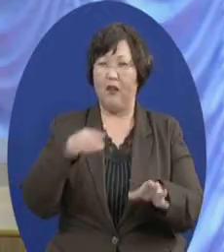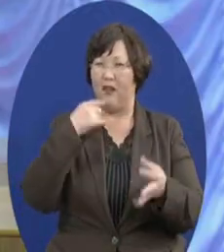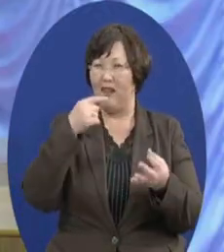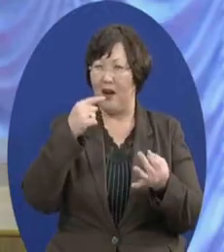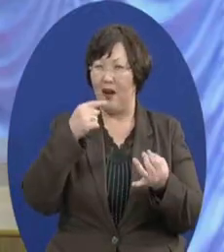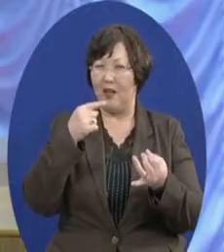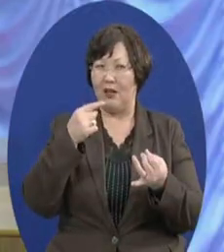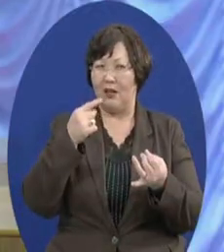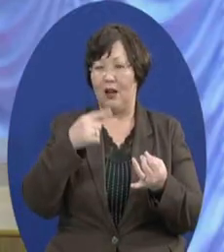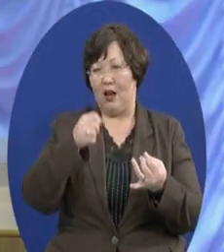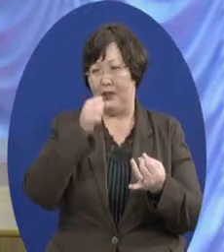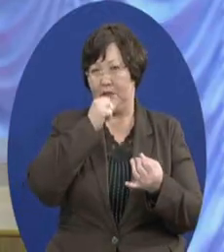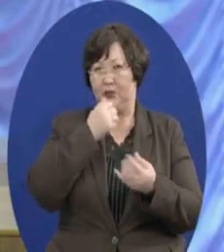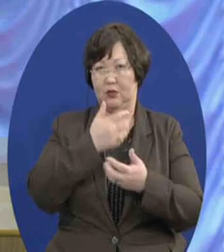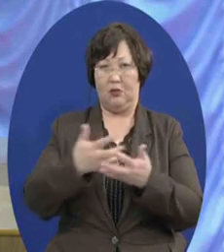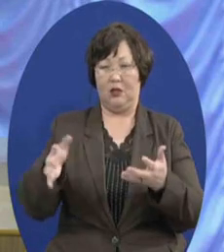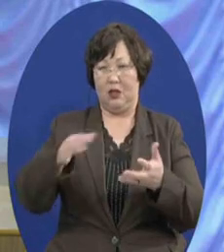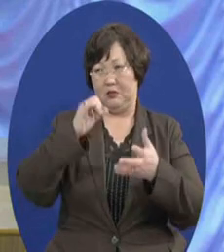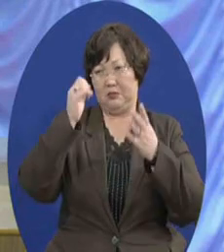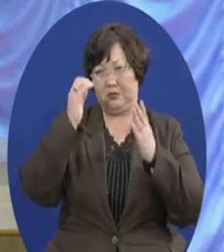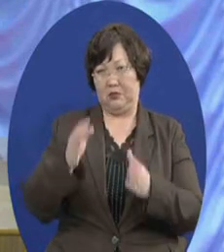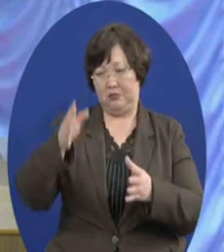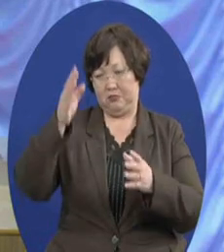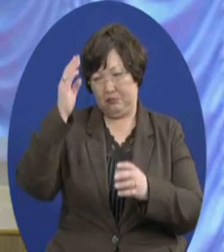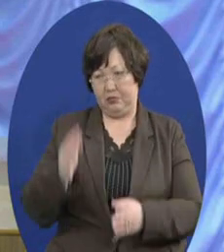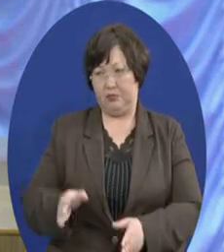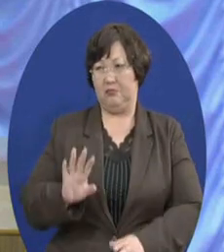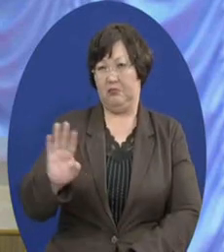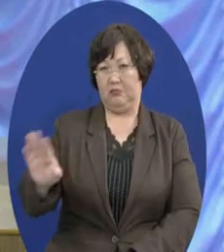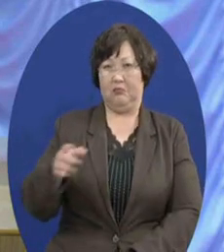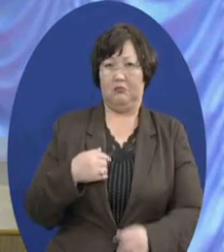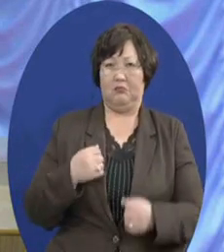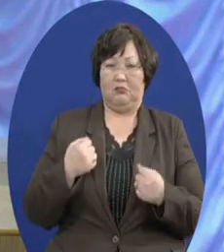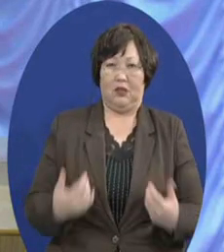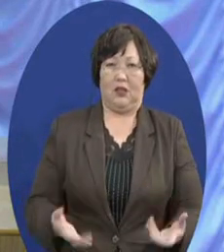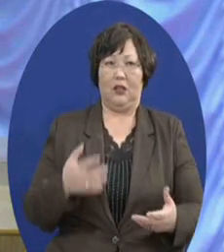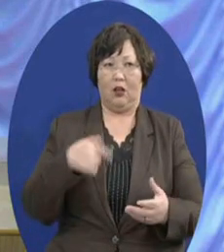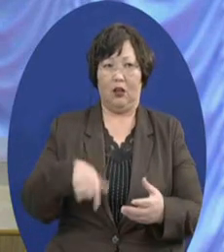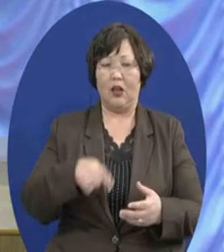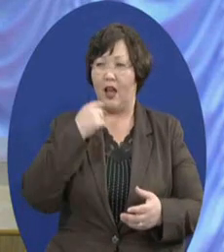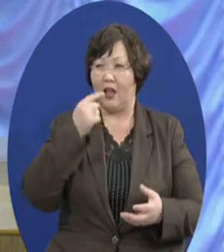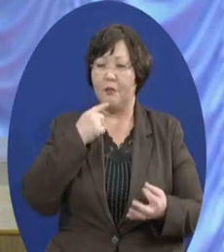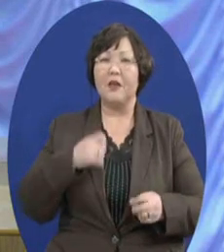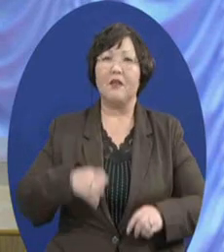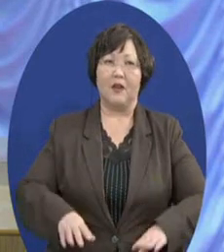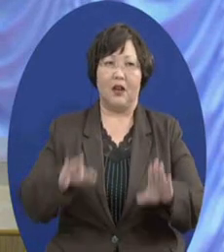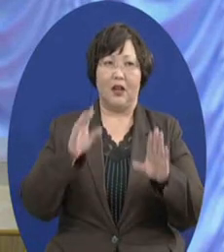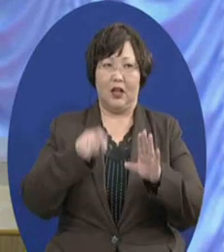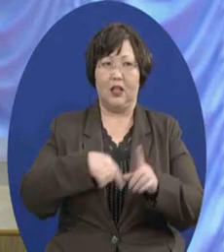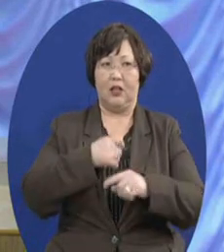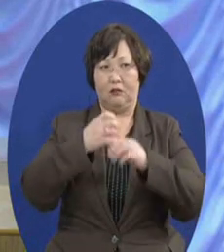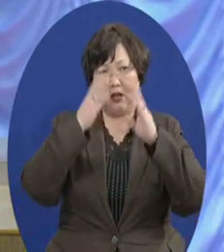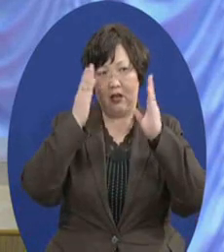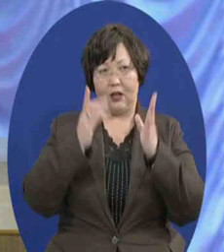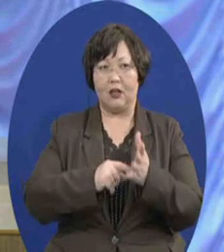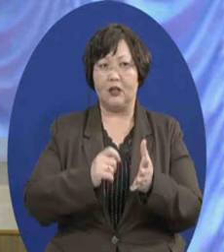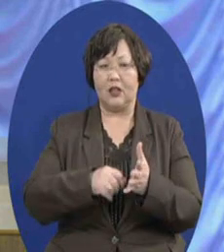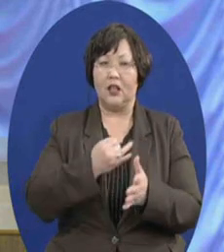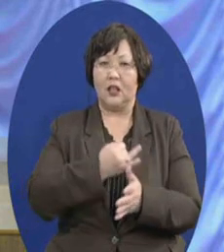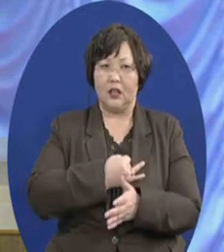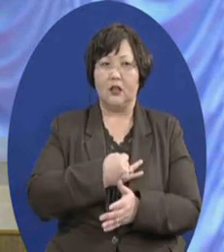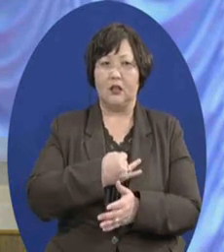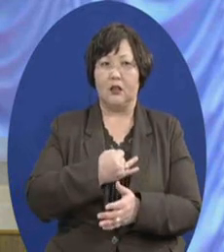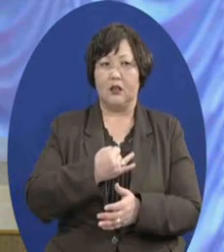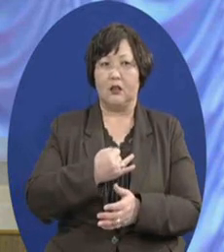ярьсан. Харамсалтай нь одоо тэгээд олонхоор асуудал жигдээд явсан. Одоо энэ байр суурь маань ч одоо хэвээрээ өшөө илүү одоо энэ дээр байх ёстой байна гэдэг